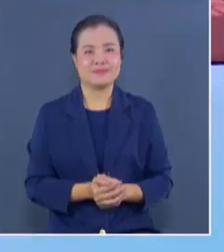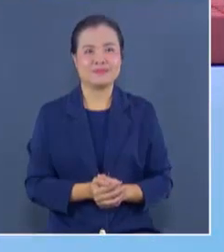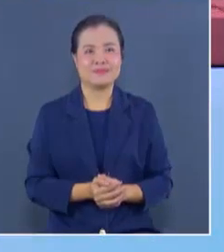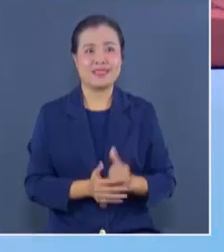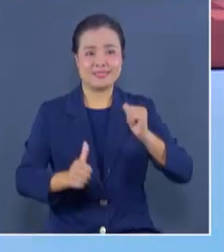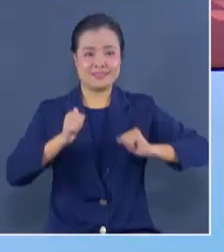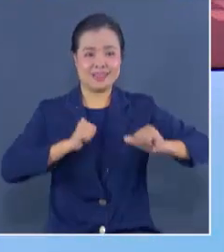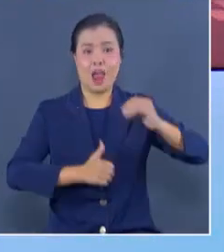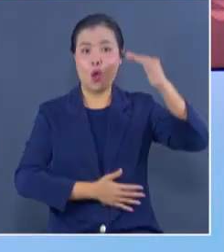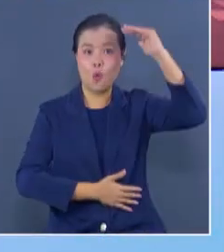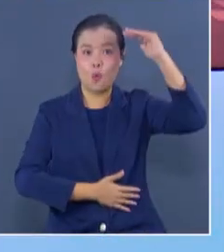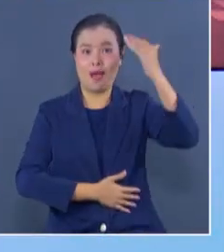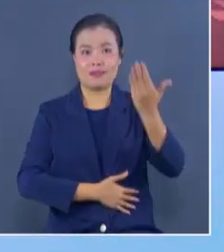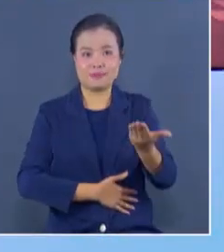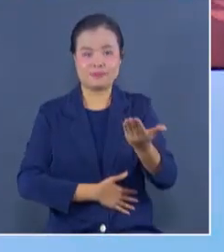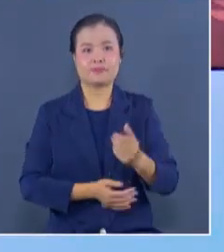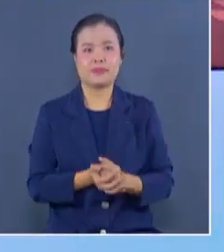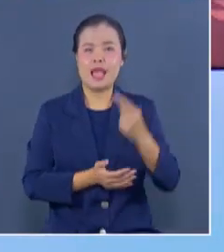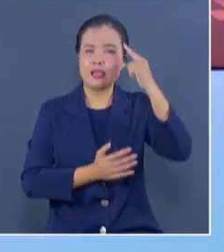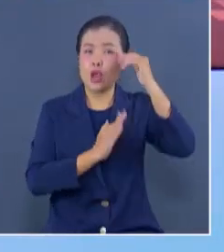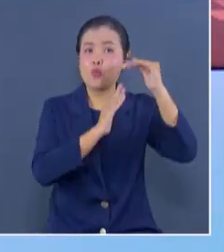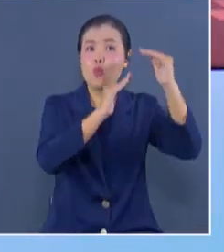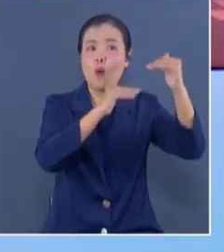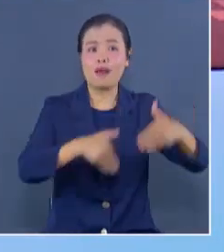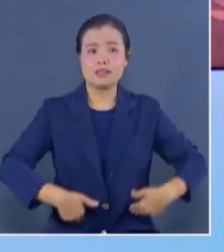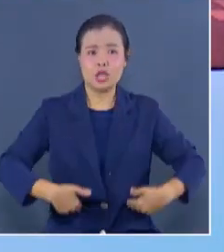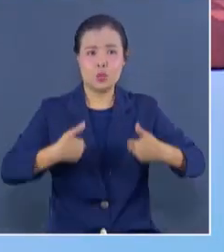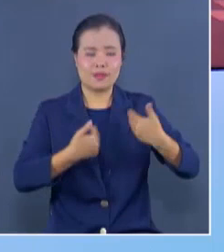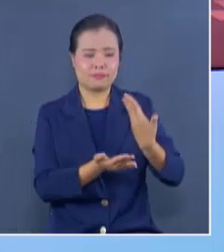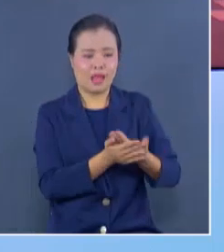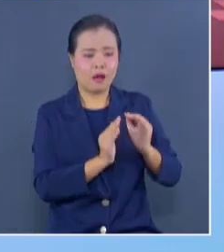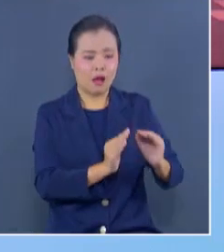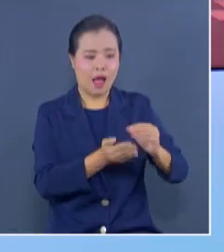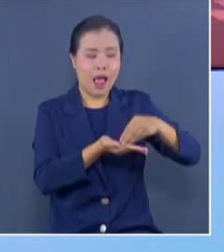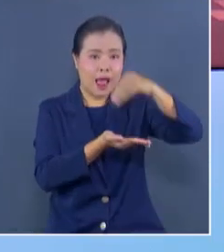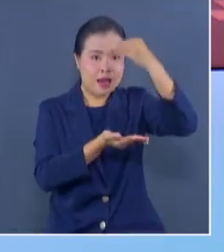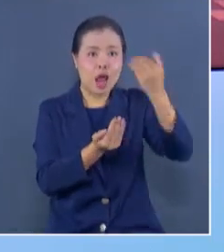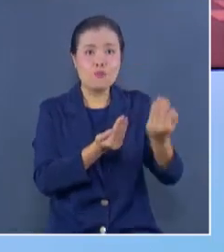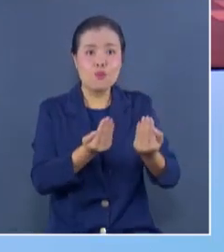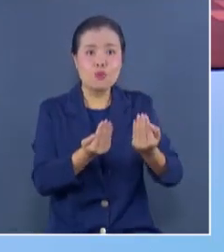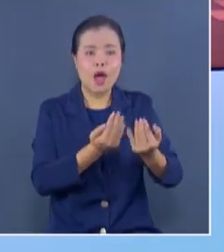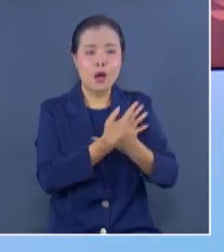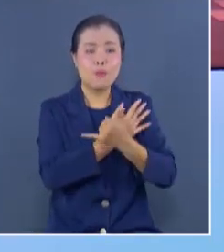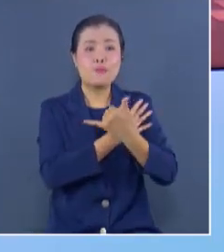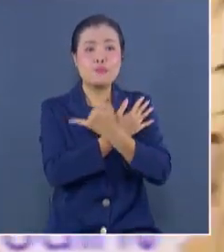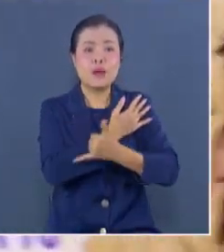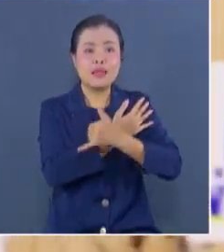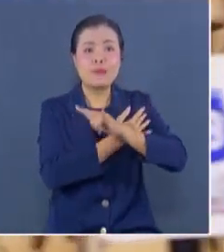ขยับไปที่นักแสดงรุ่นใหญ่แวร์โซนะคะที่เธอก็มีความหวังในชีวิตค่ะว่าอยากจะเก็บเงินก้อนส่งลูกสาวน้องคนดีไปเรียนต่อที่แคนาด